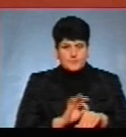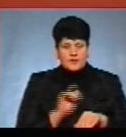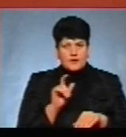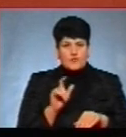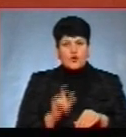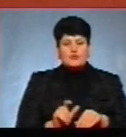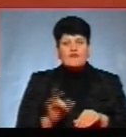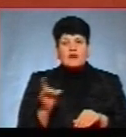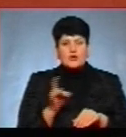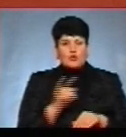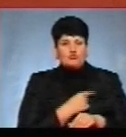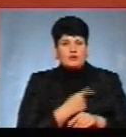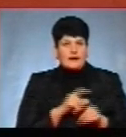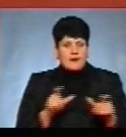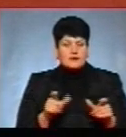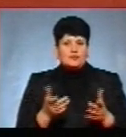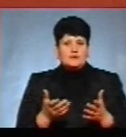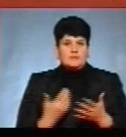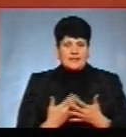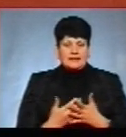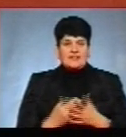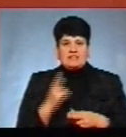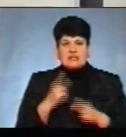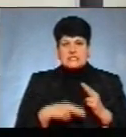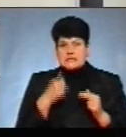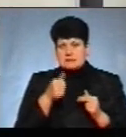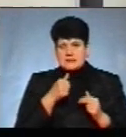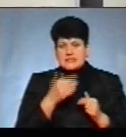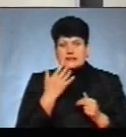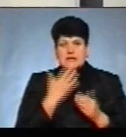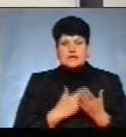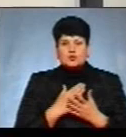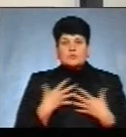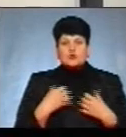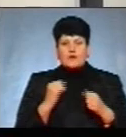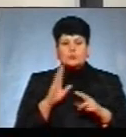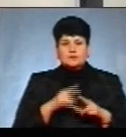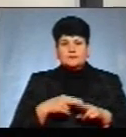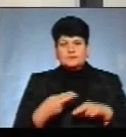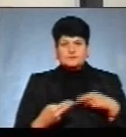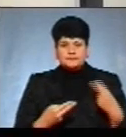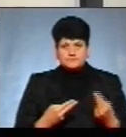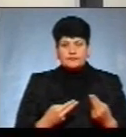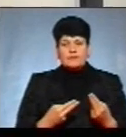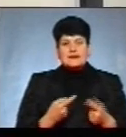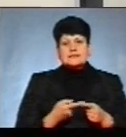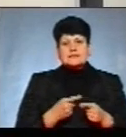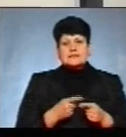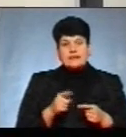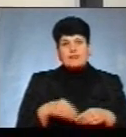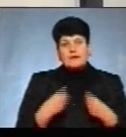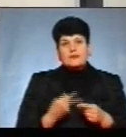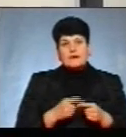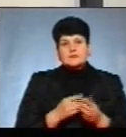хворого на вторинний рівень, це районну лікарню чи поліклініку, і в кінці місяця Національна служба здоров'я буде відшкодовувати саме за надання